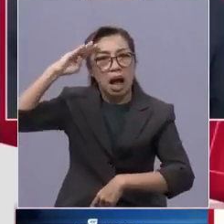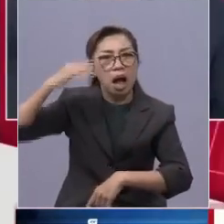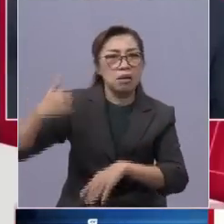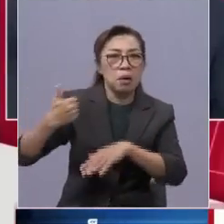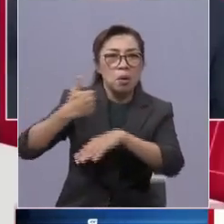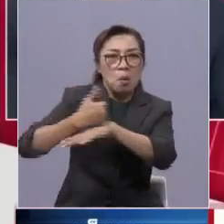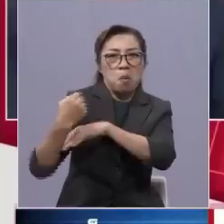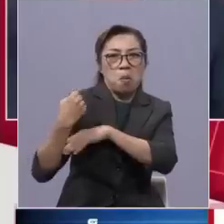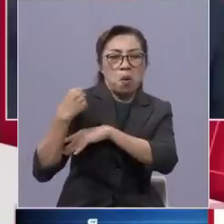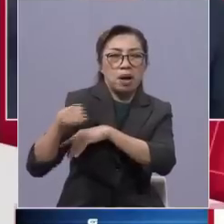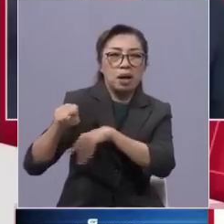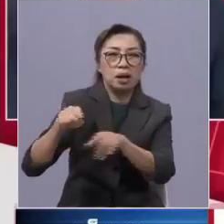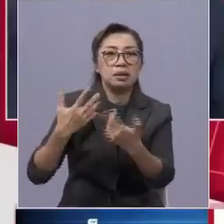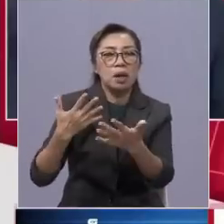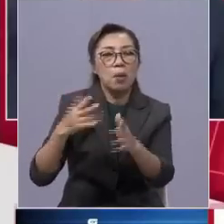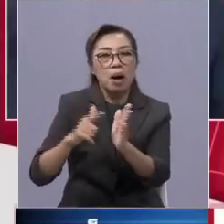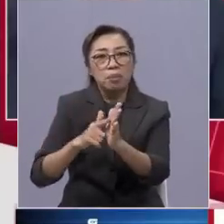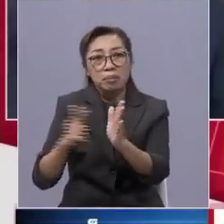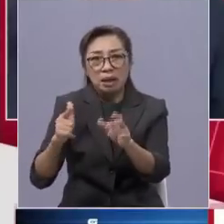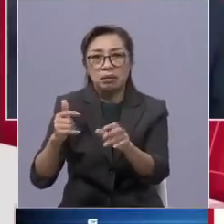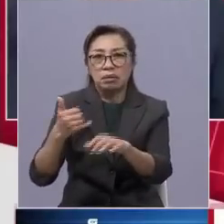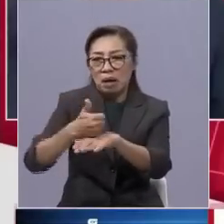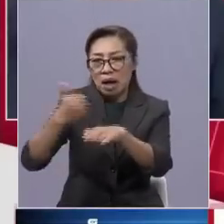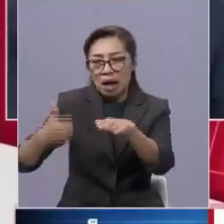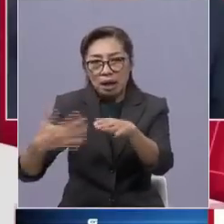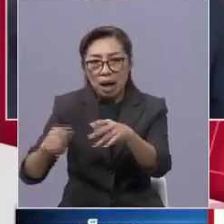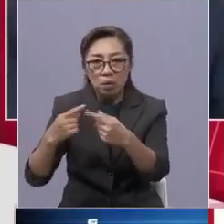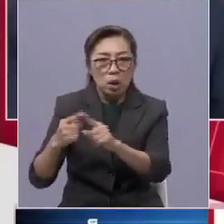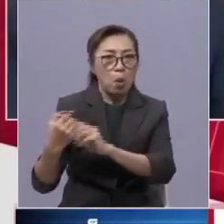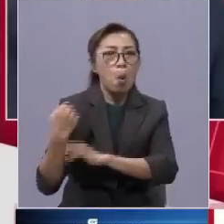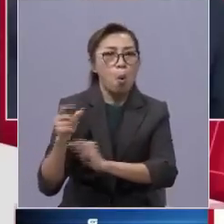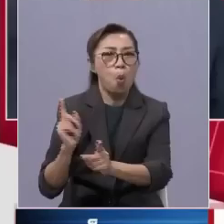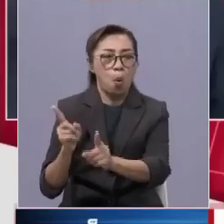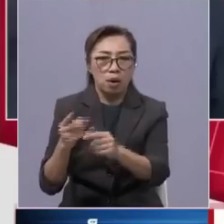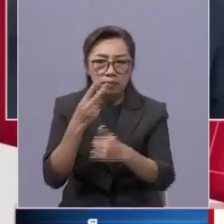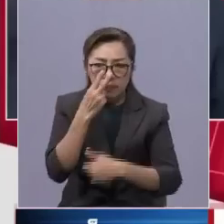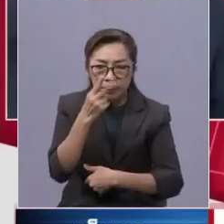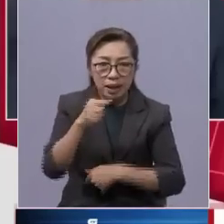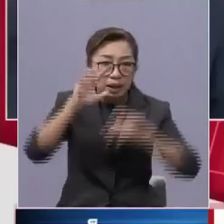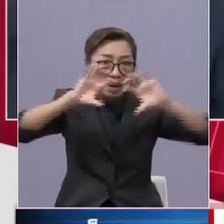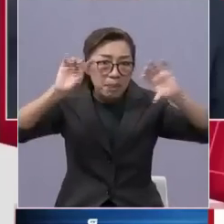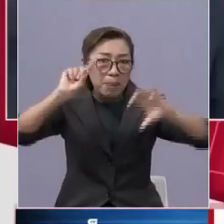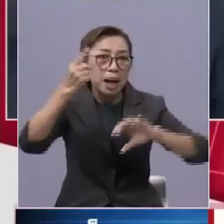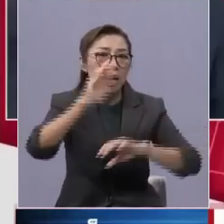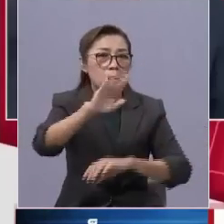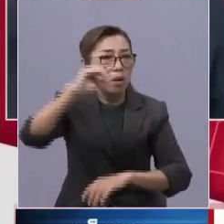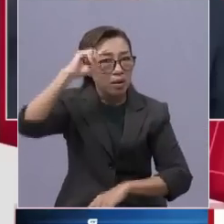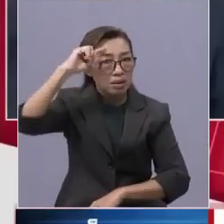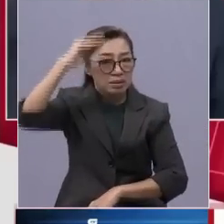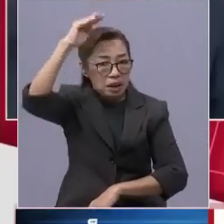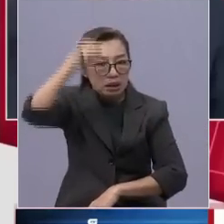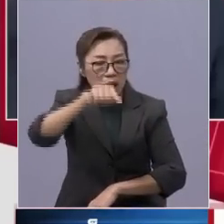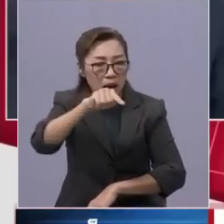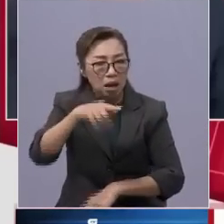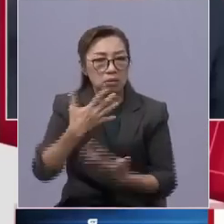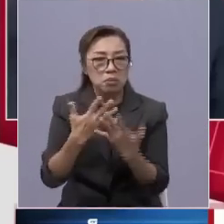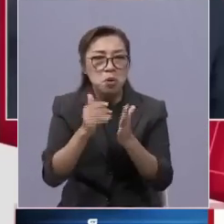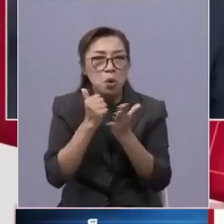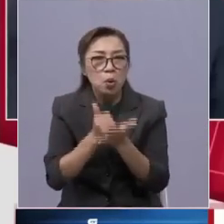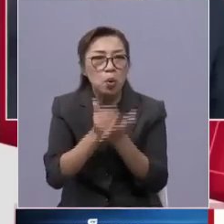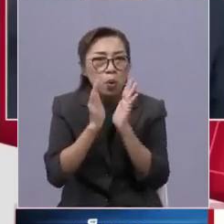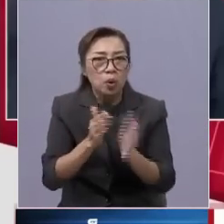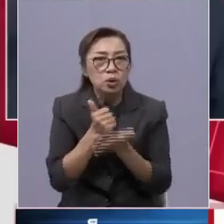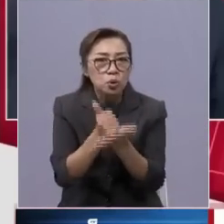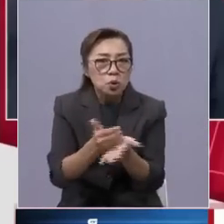ายแบบล้มคลืนลงมานะครับมิหนำซ้ำเราจะเห็นว่าการก่อรูปของรัฐบาลเศรษฐาเนี่ยฐานค้ำยันอำนาจที่สำคัญอันนึง